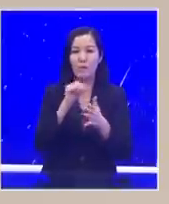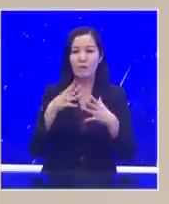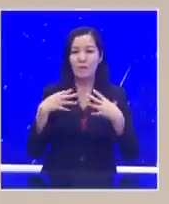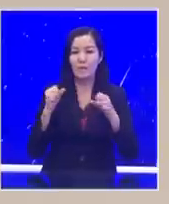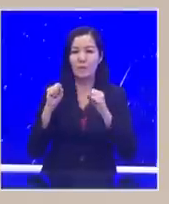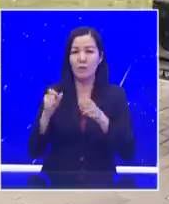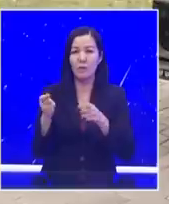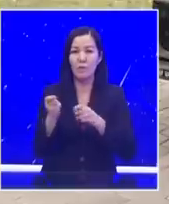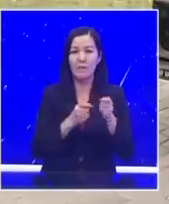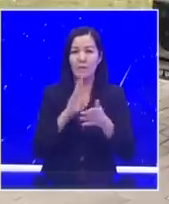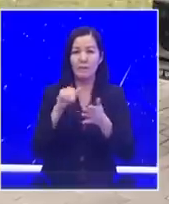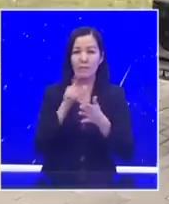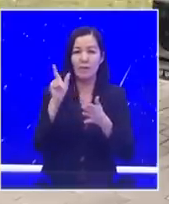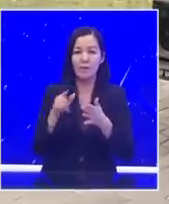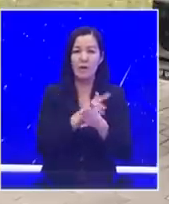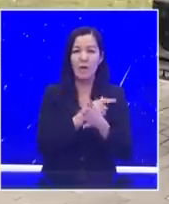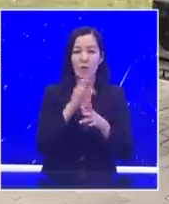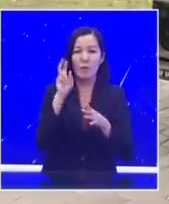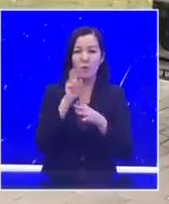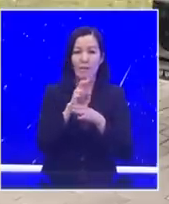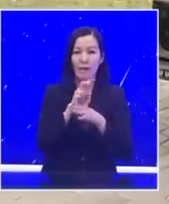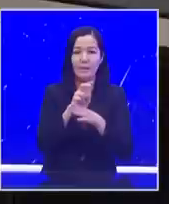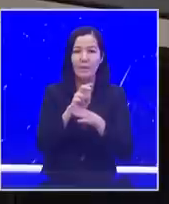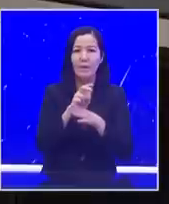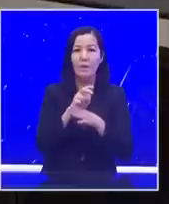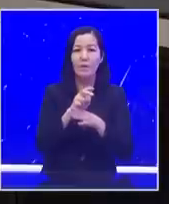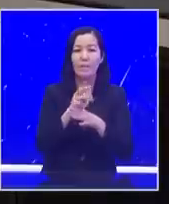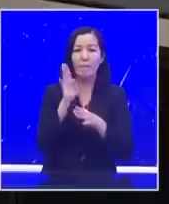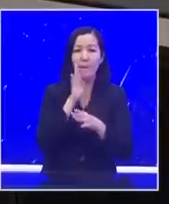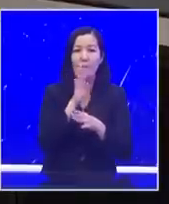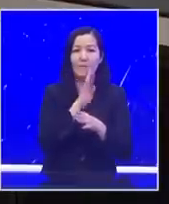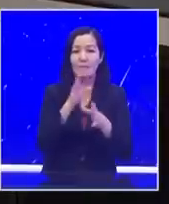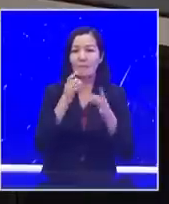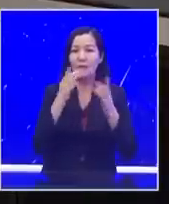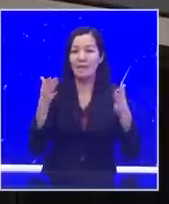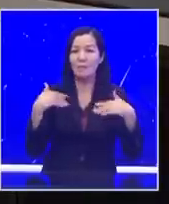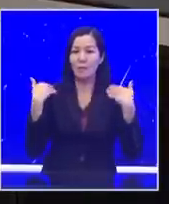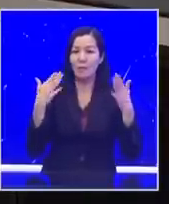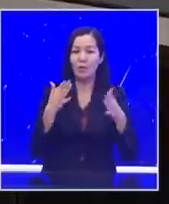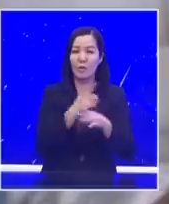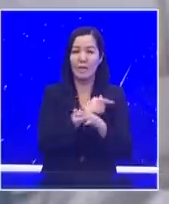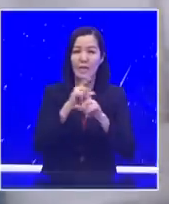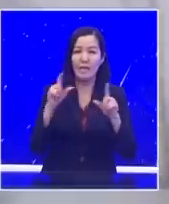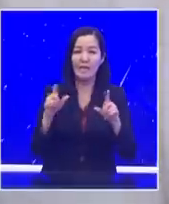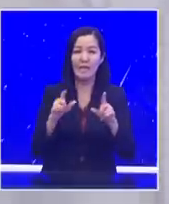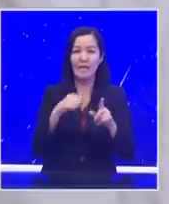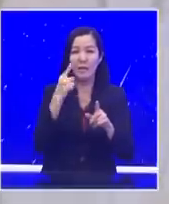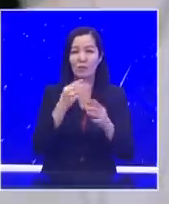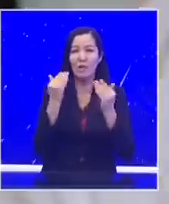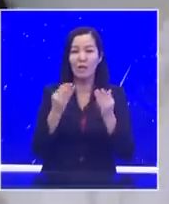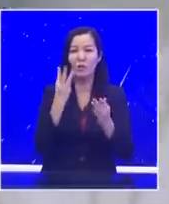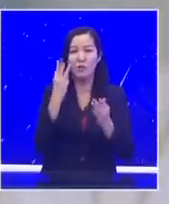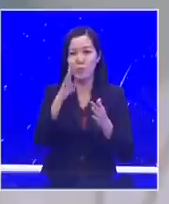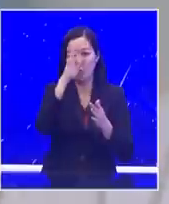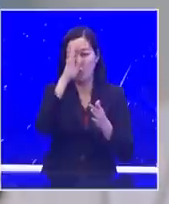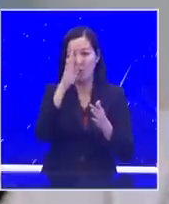Байжұманов пен денсаулық сақтау басқармасының басшысы ауруханаға арнайы келіп, үшемнің анасын мерекесімен құттықтаған. Аурухана дәргелерінің